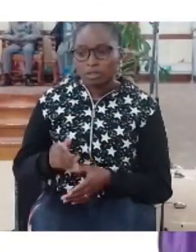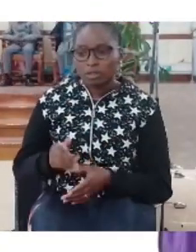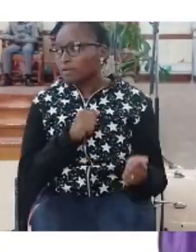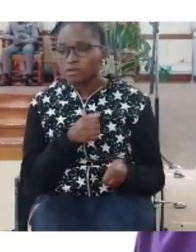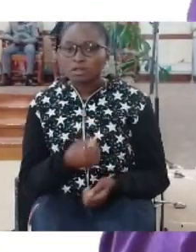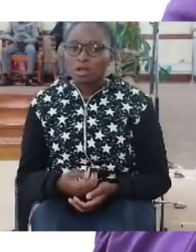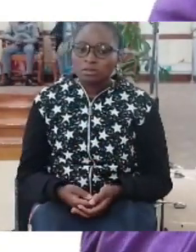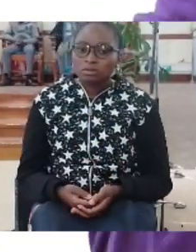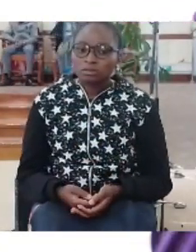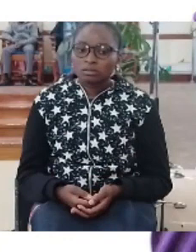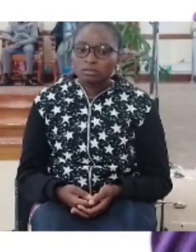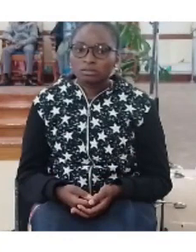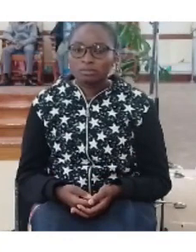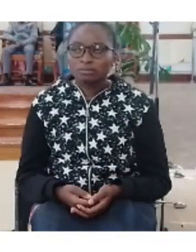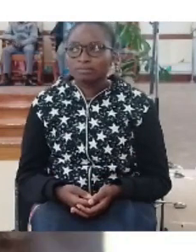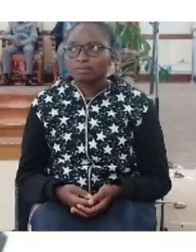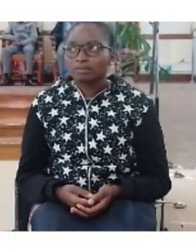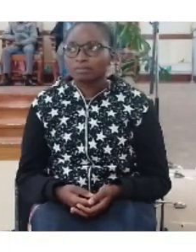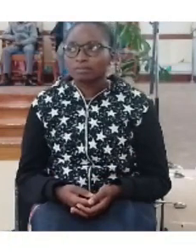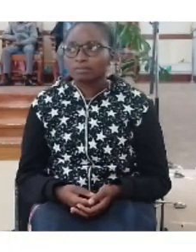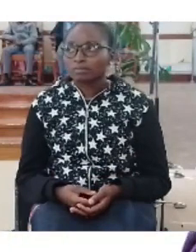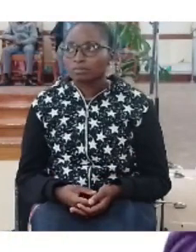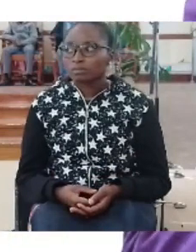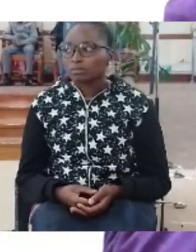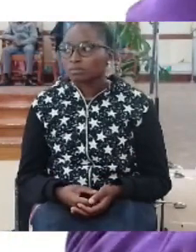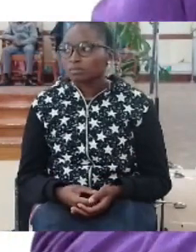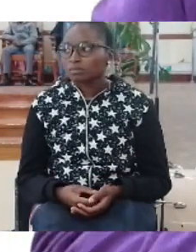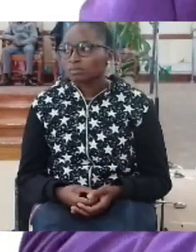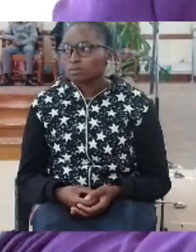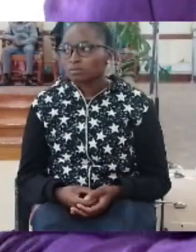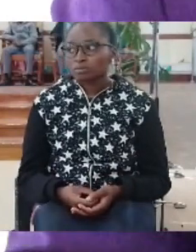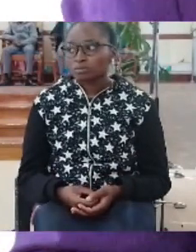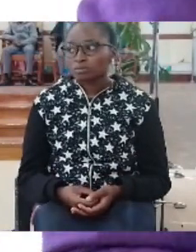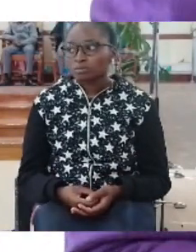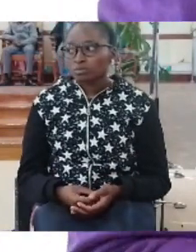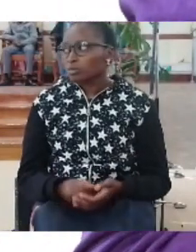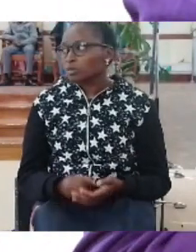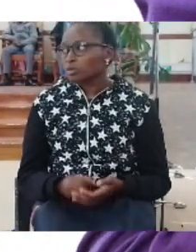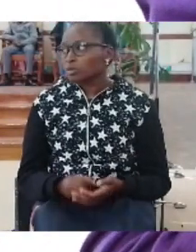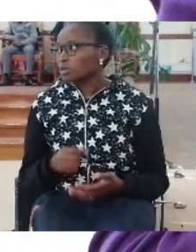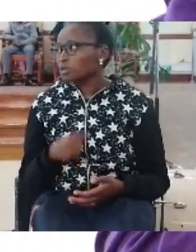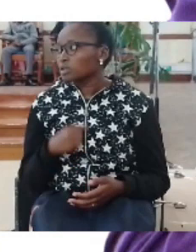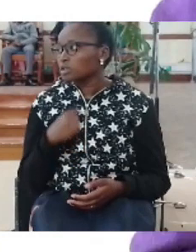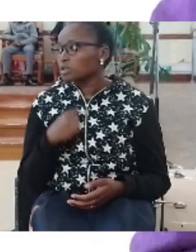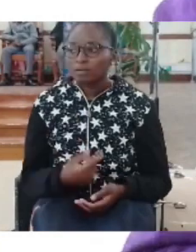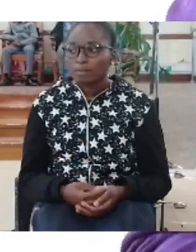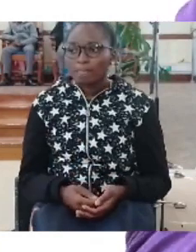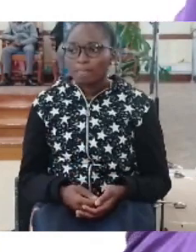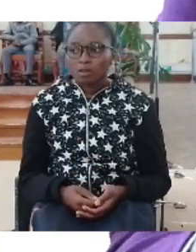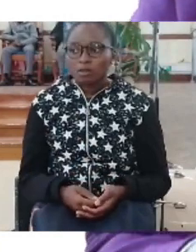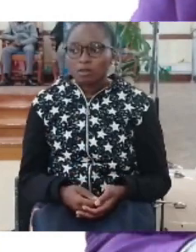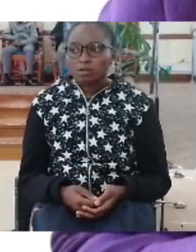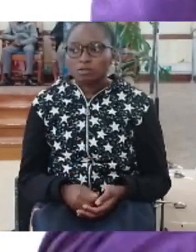Okorea komada wake aho na ilio. Madiko mashu manga tuiratelele na tukalirika niyo. Ate tia doze